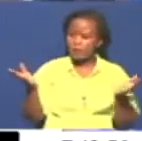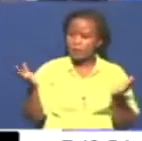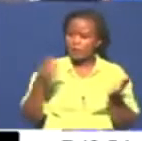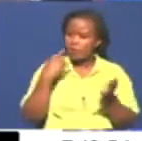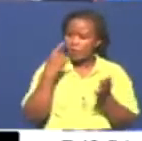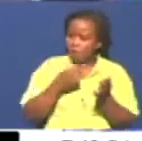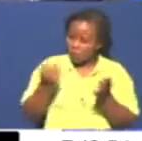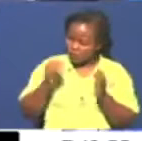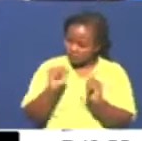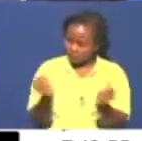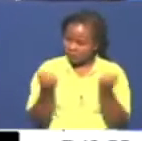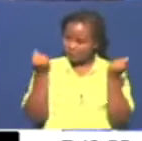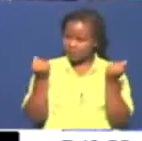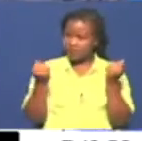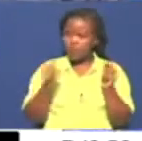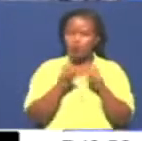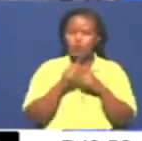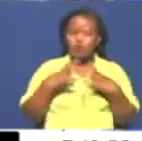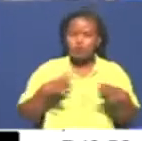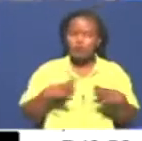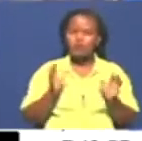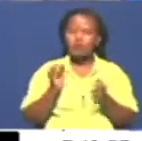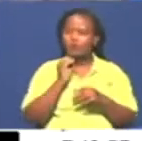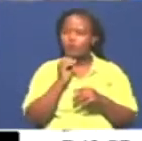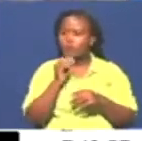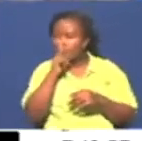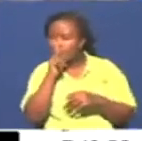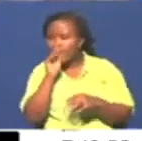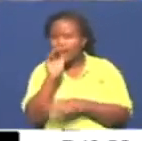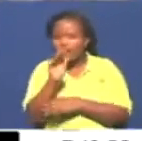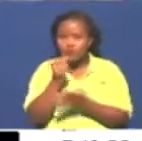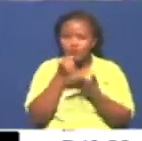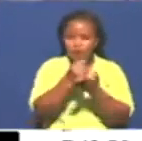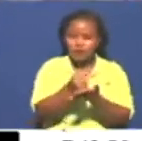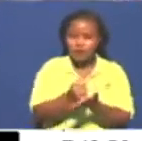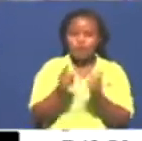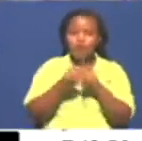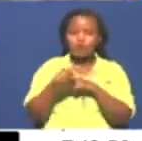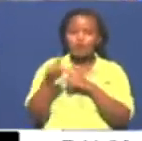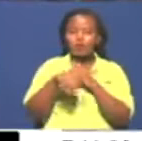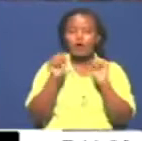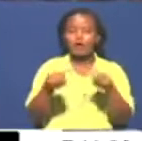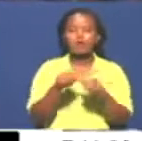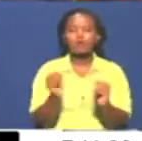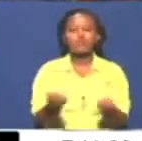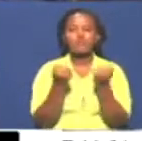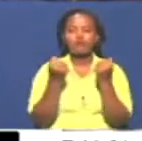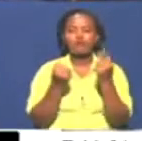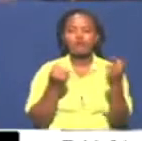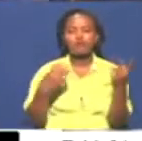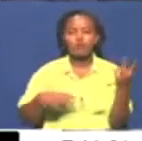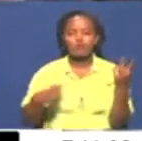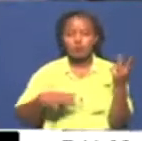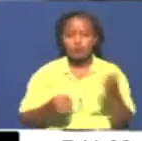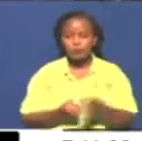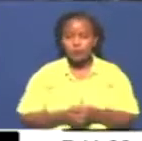na usaidizi, walikuwa wanaomba usaidizi na tuka manage kuokoa wawili. Kamanda wa polisi wa